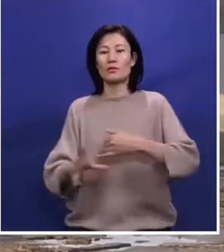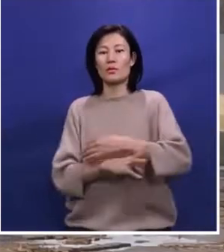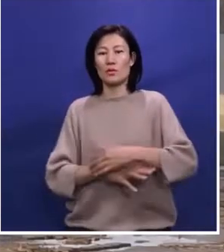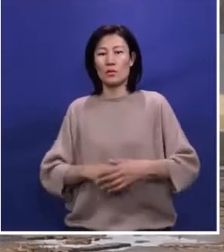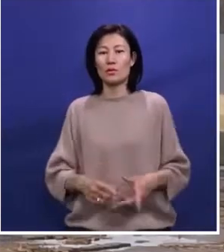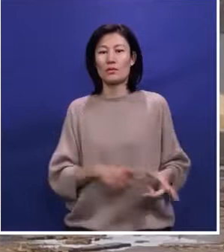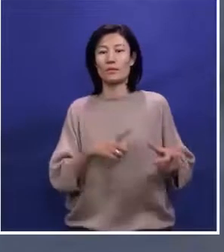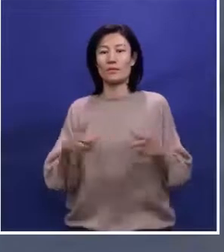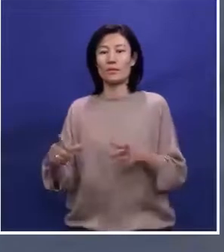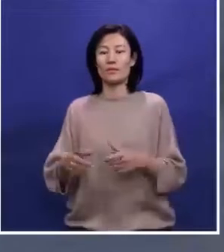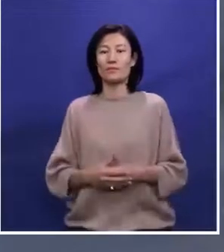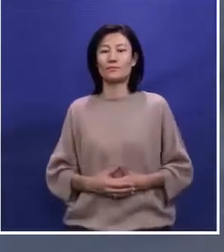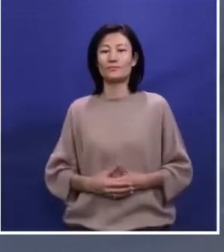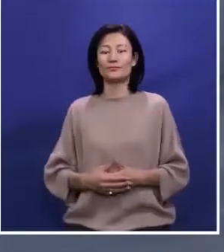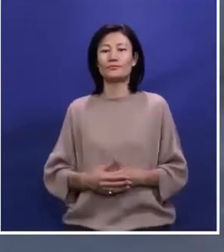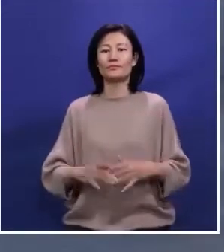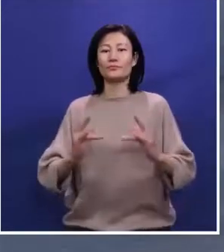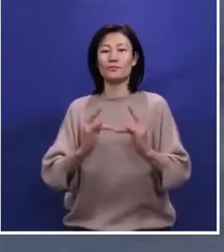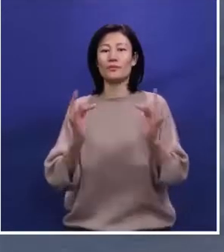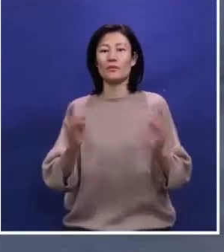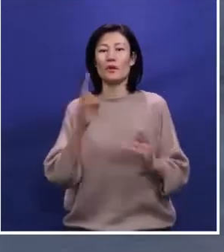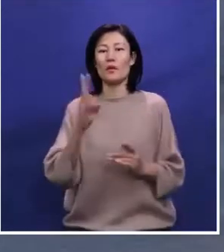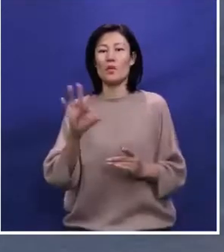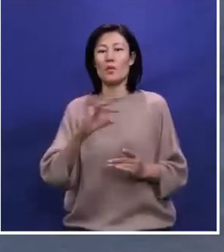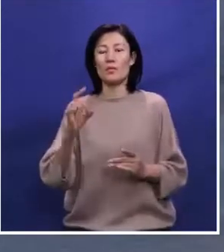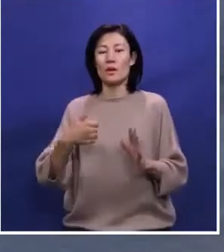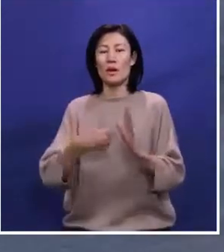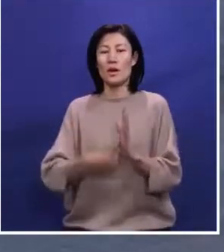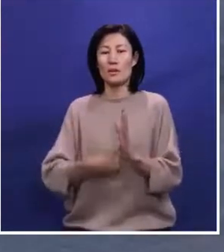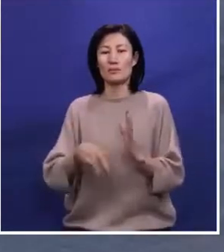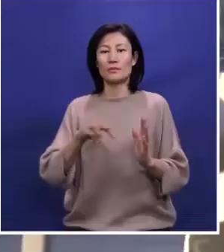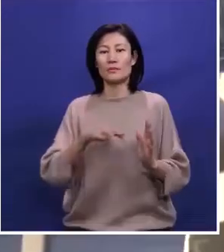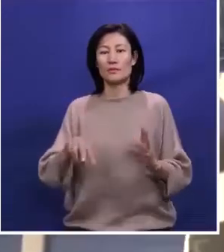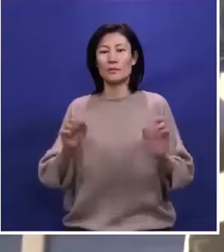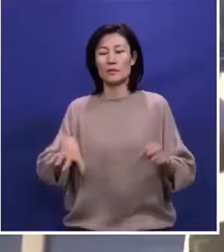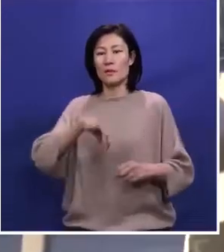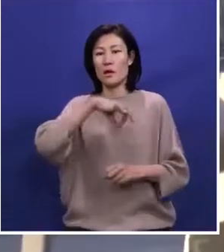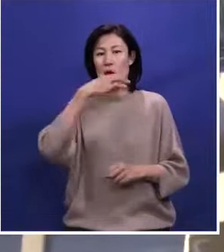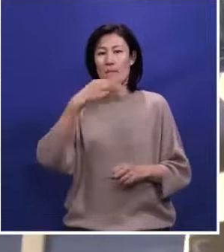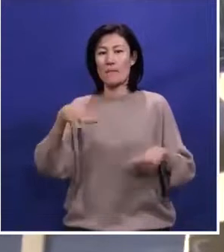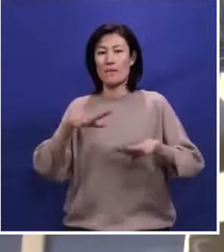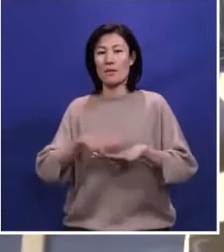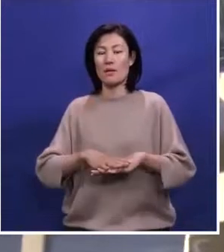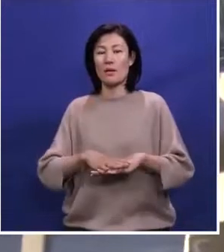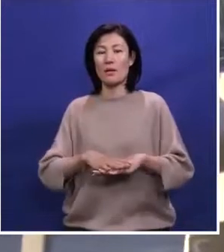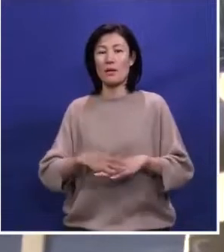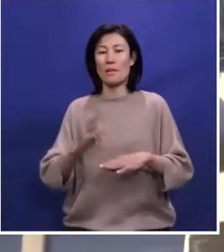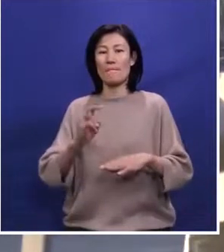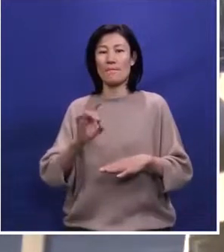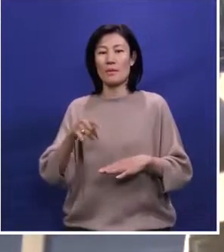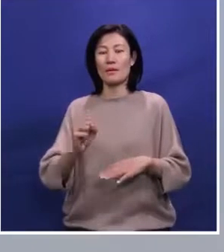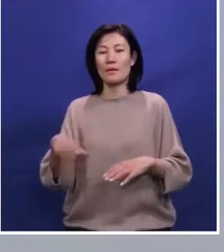ел игілігіне берілуге дайын. Көпірдің жалпы ұзындығы 60 метрді құрайды. Жауапты мердігер компания Береке